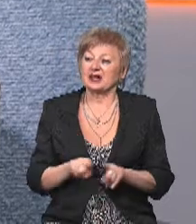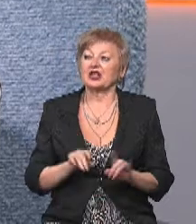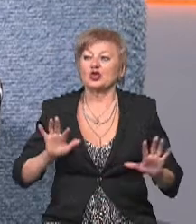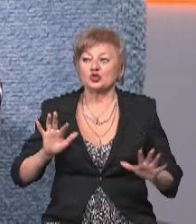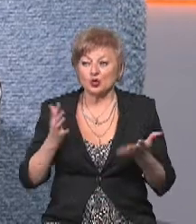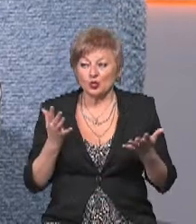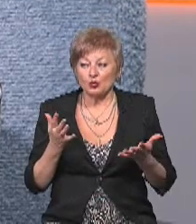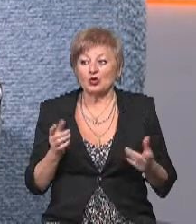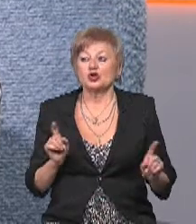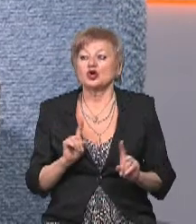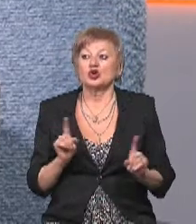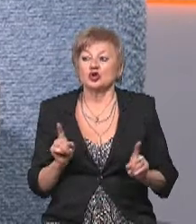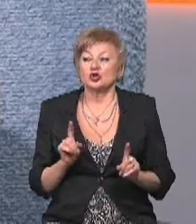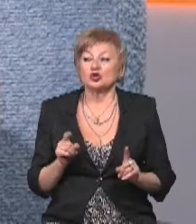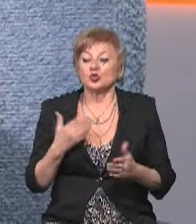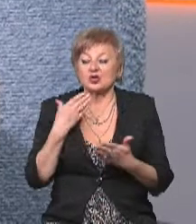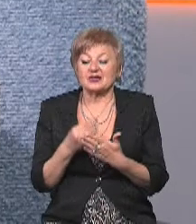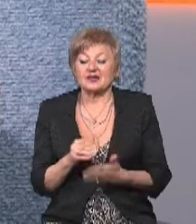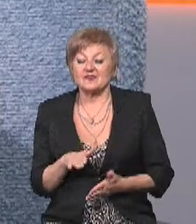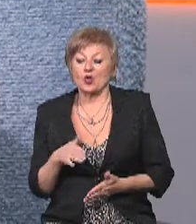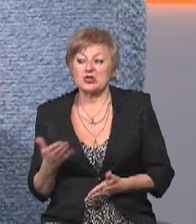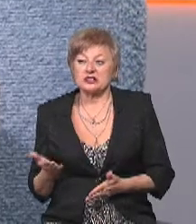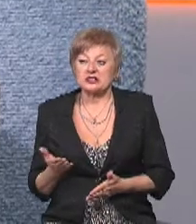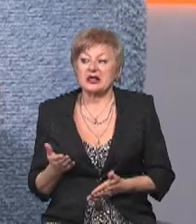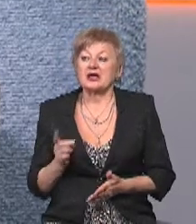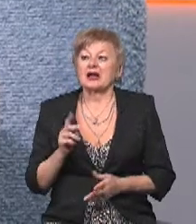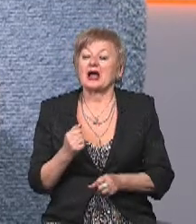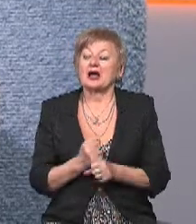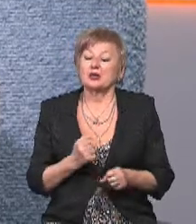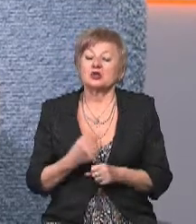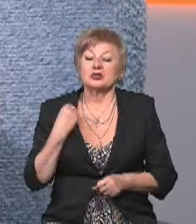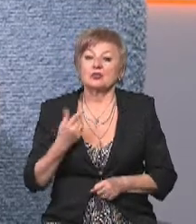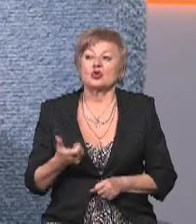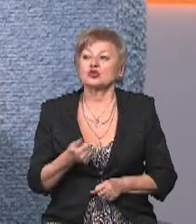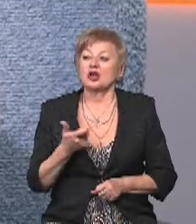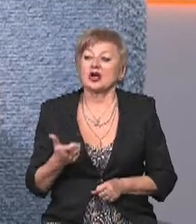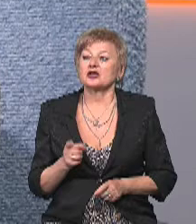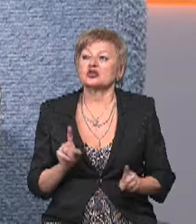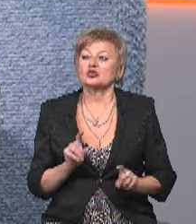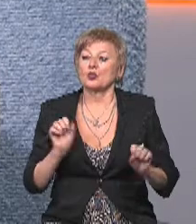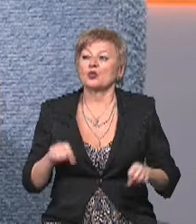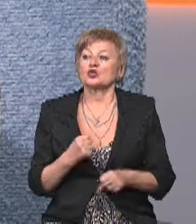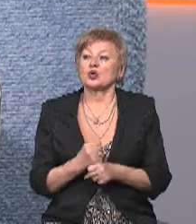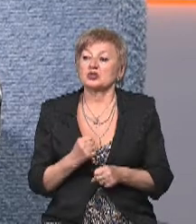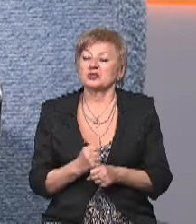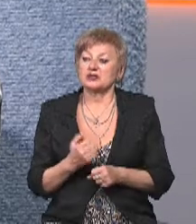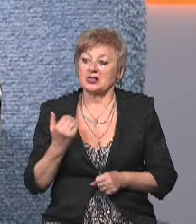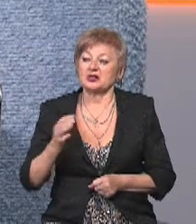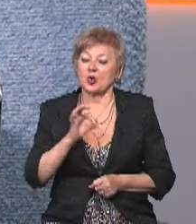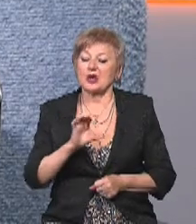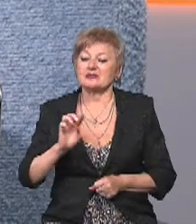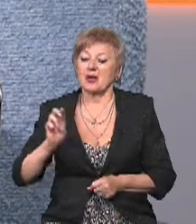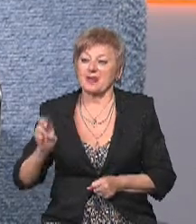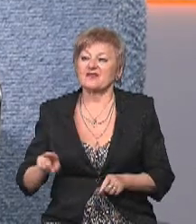випадки, і що з свого боку, як на упередження спрацьовує «Запоріжгаз», і що можуть зробити колегіально ОСББ у